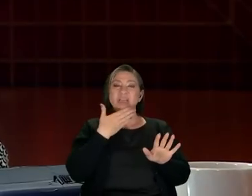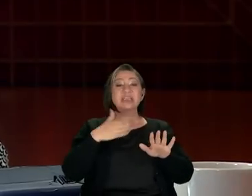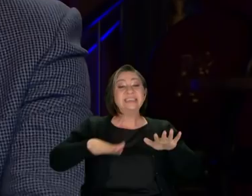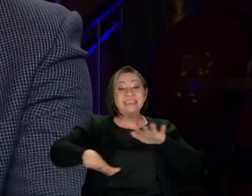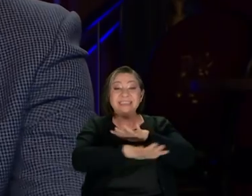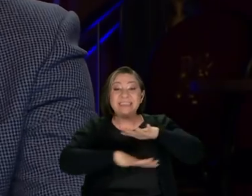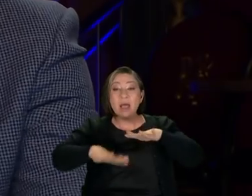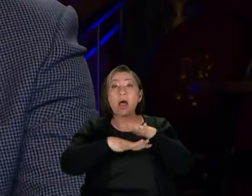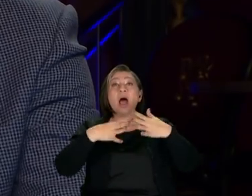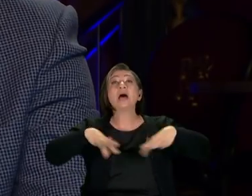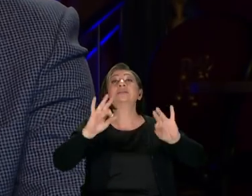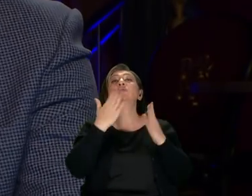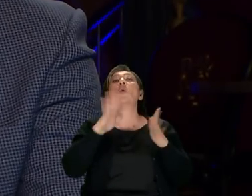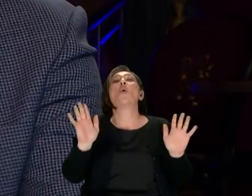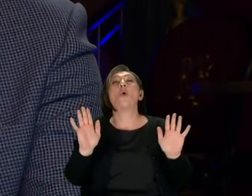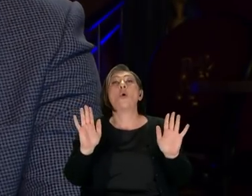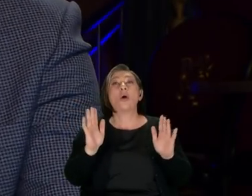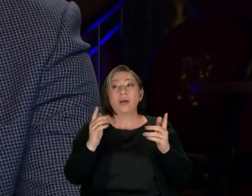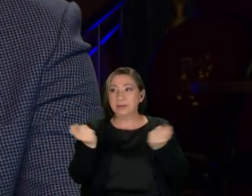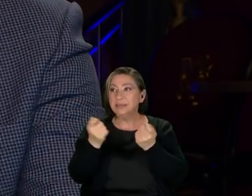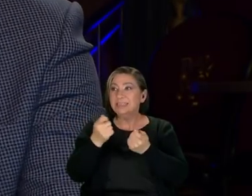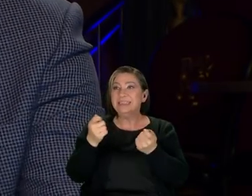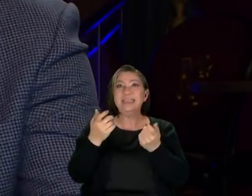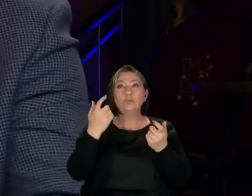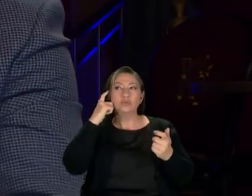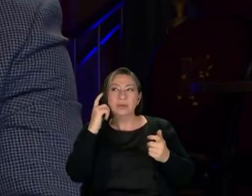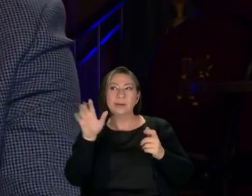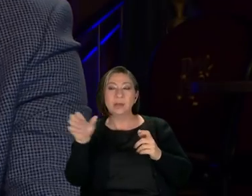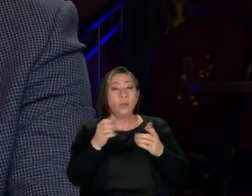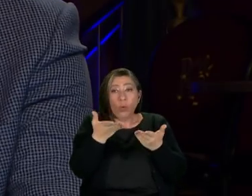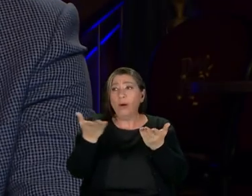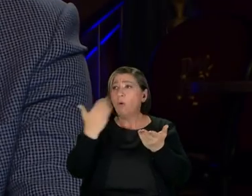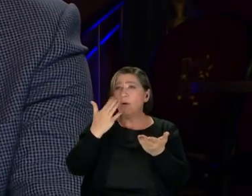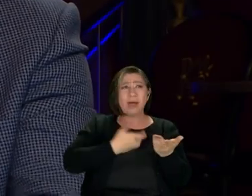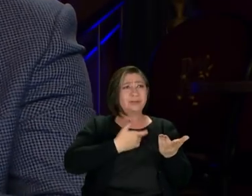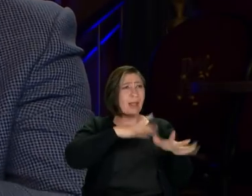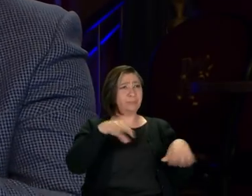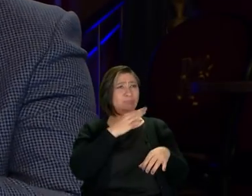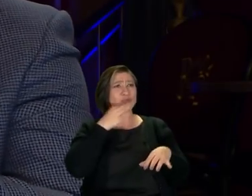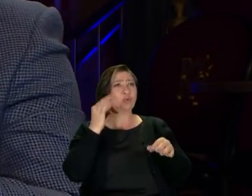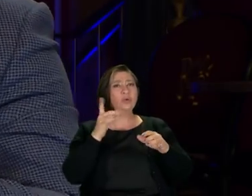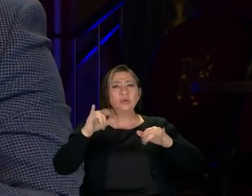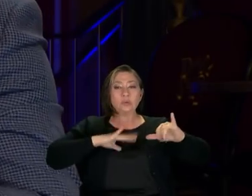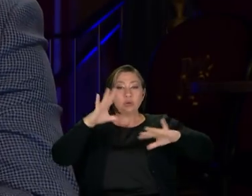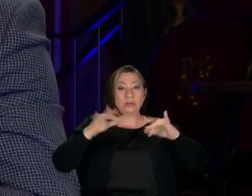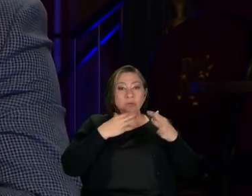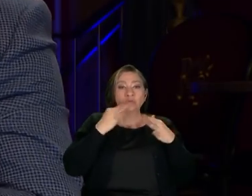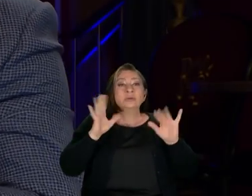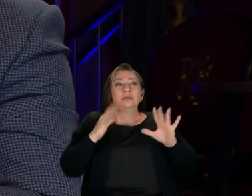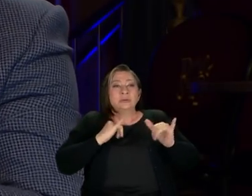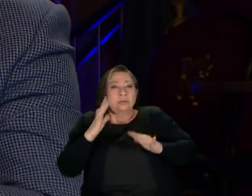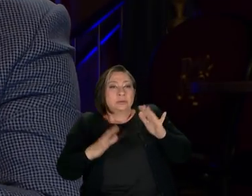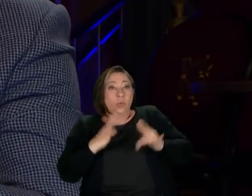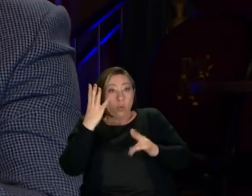zemin oluşturamıyor, argümanlar yok oluyor, ileri sürdüğü tezler yok oluyor. Çünkü mutlular insanlar. Şimdi huzursuz olmaları gerekiyor.